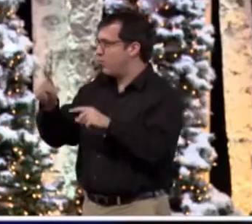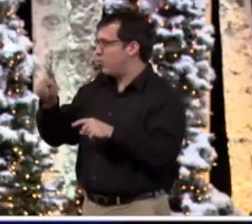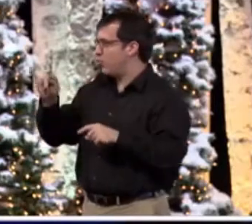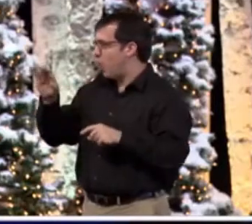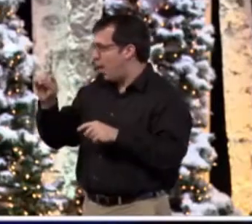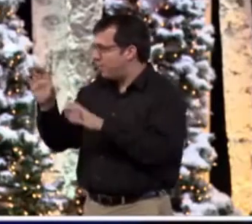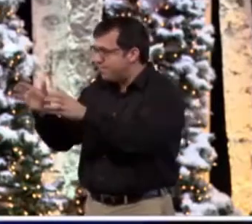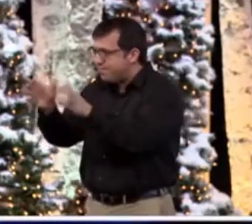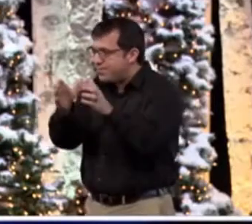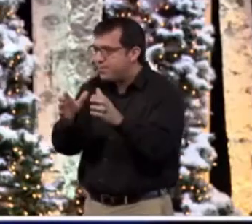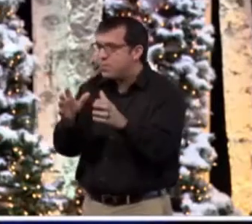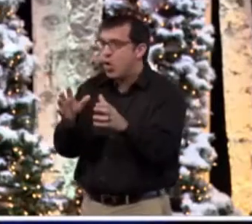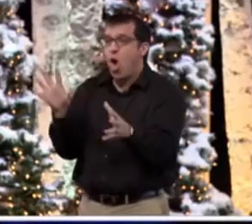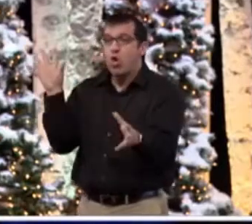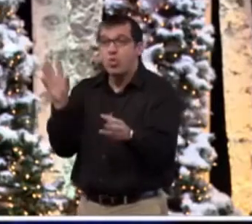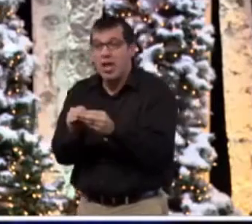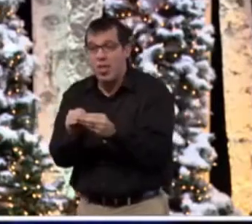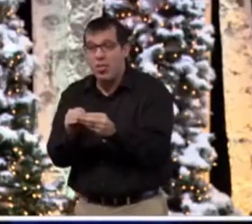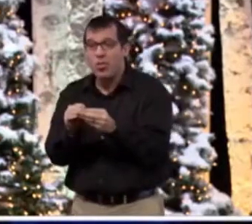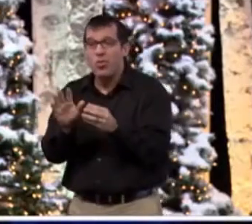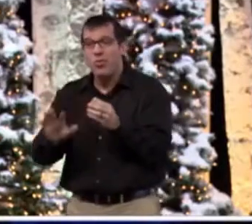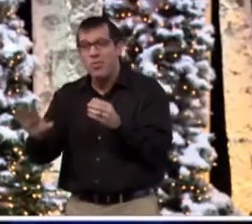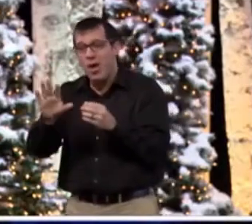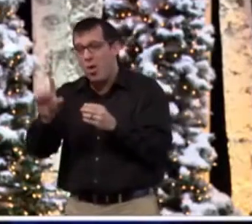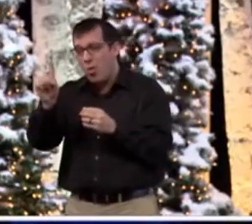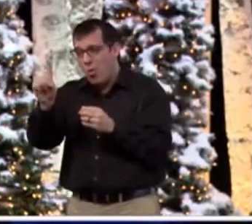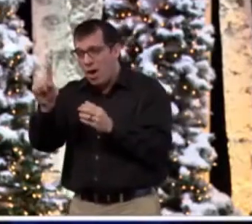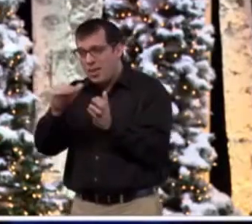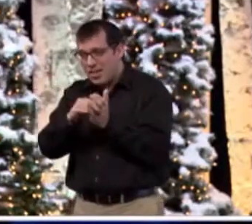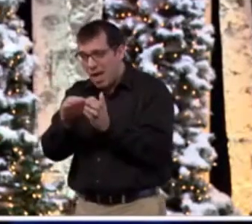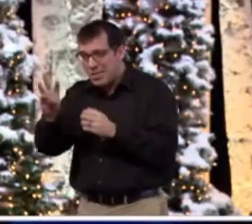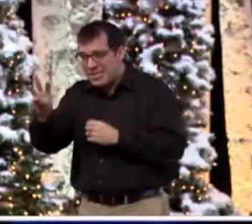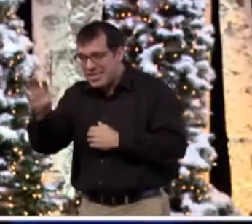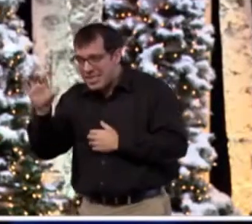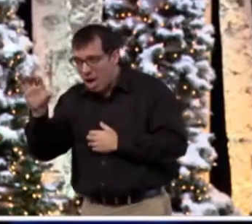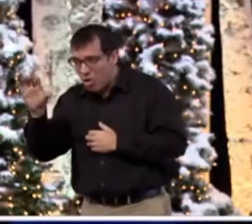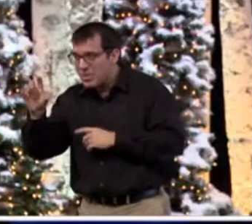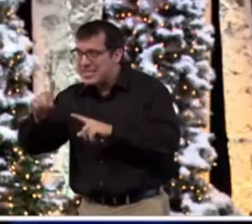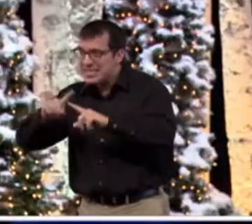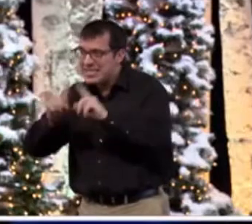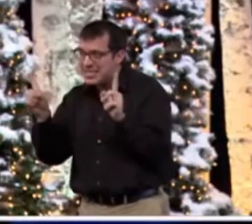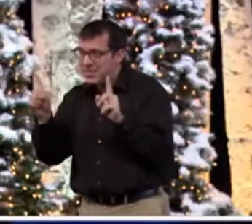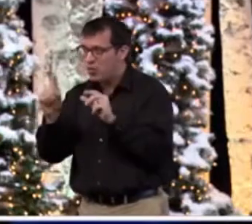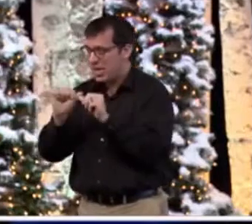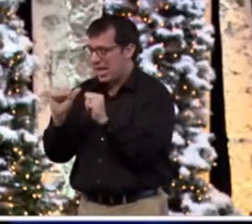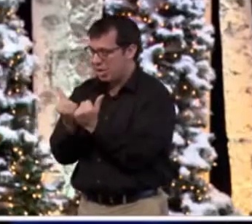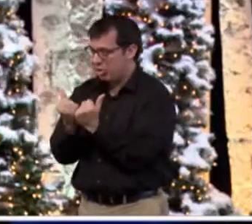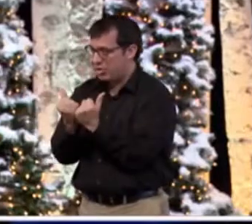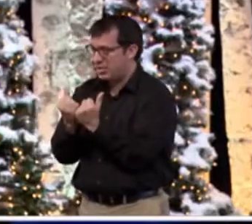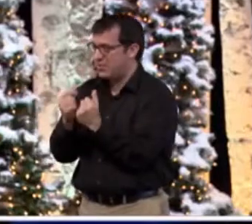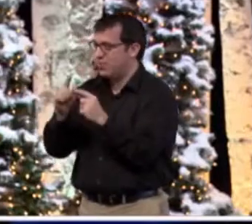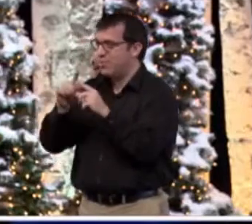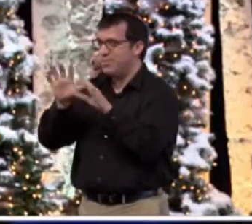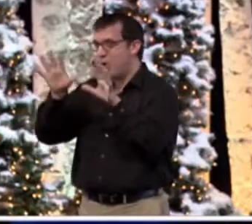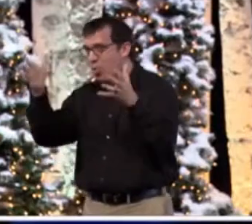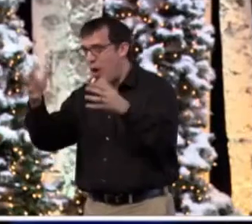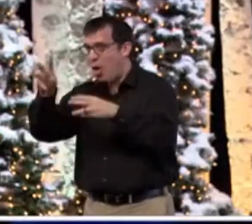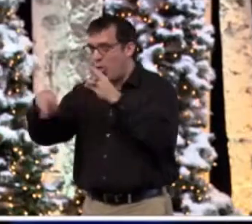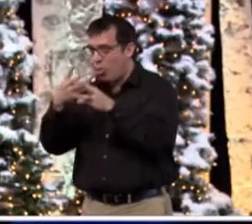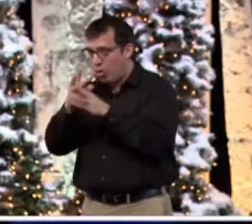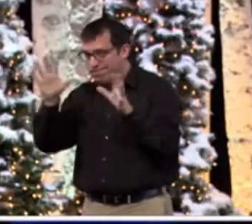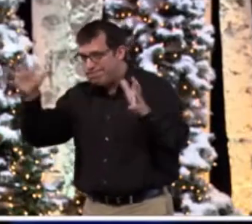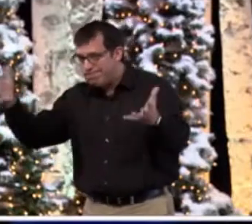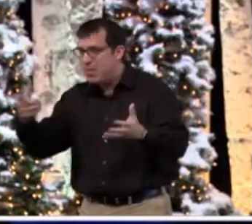करिब 1600 एजेन्सीहरूले एप्टिटीको लक्ष्यलाई पूरा गर्नमा भाग लिनुभएको छ। 1600 यो